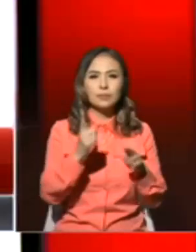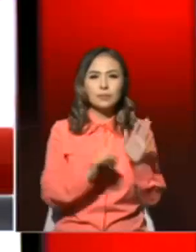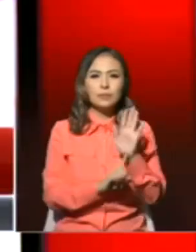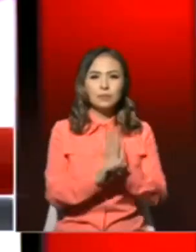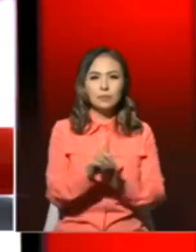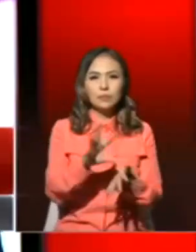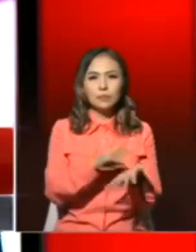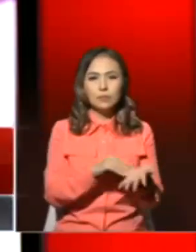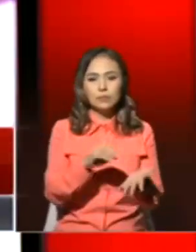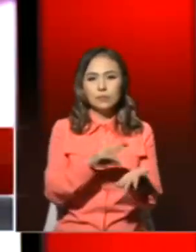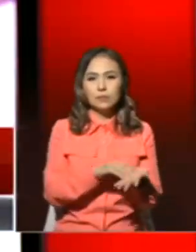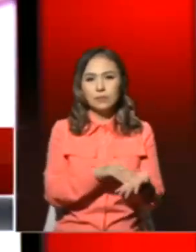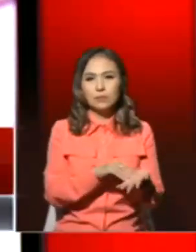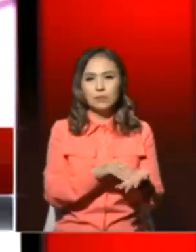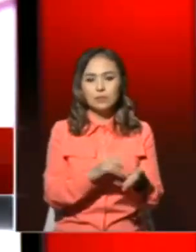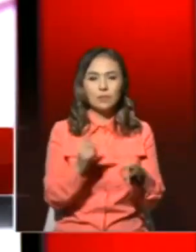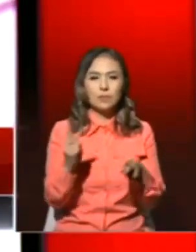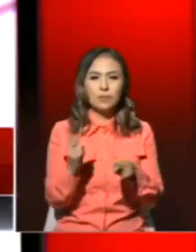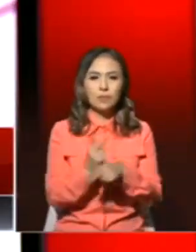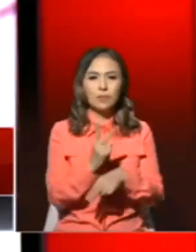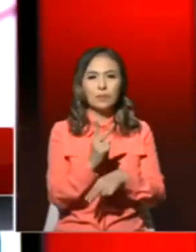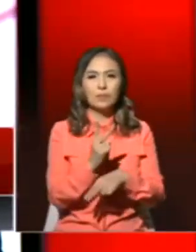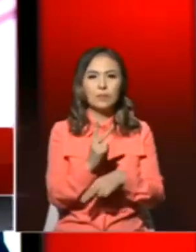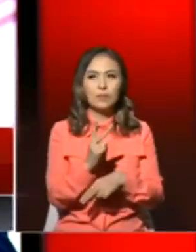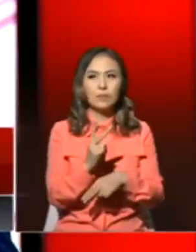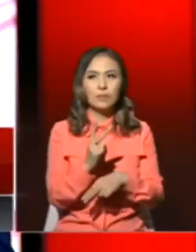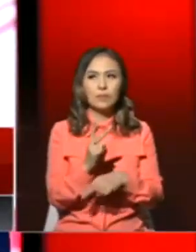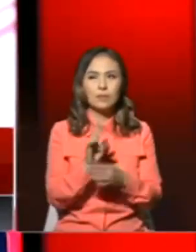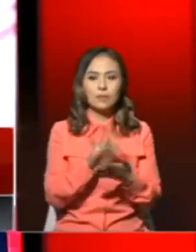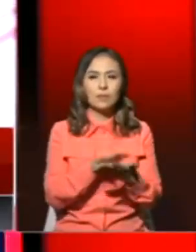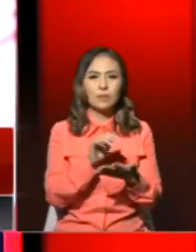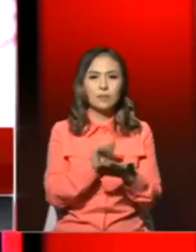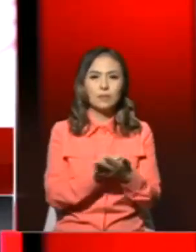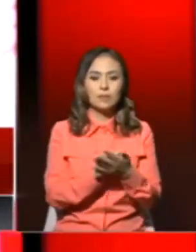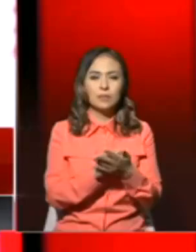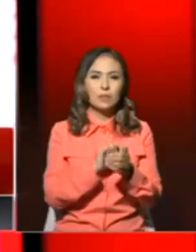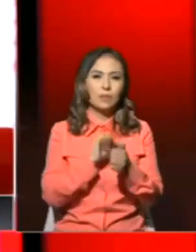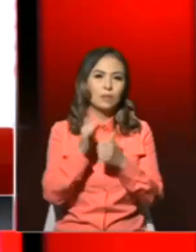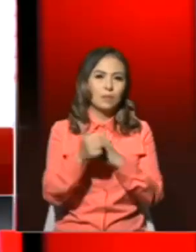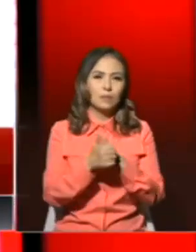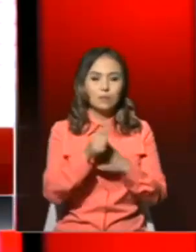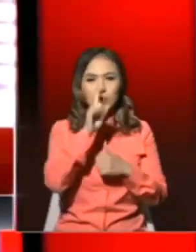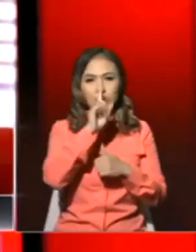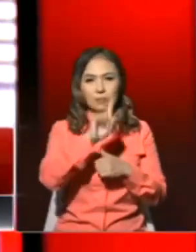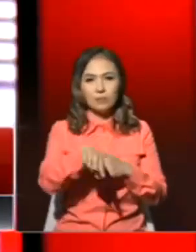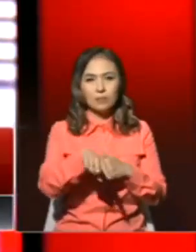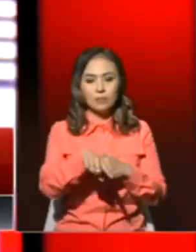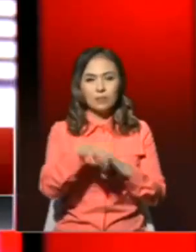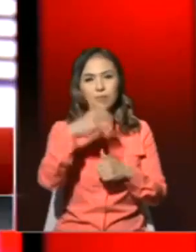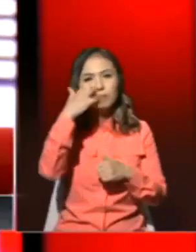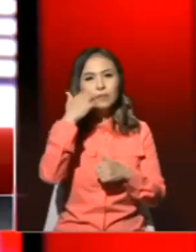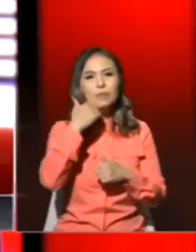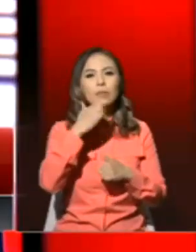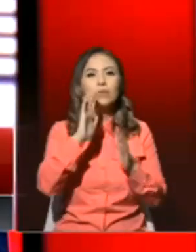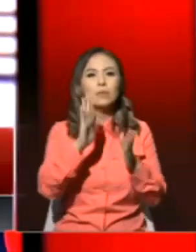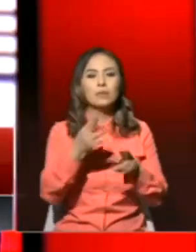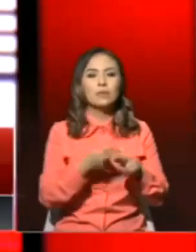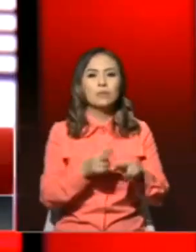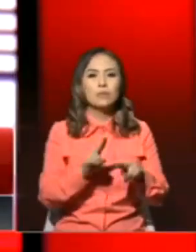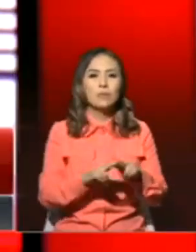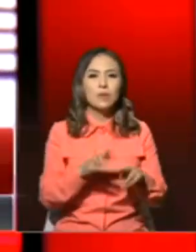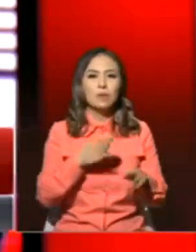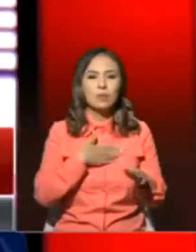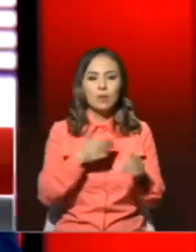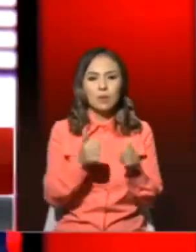шоқты, бір басқан отты екінші басқаннан ол ел озбайды, тозады. тозат. Сондықтан да біз